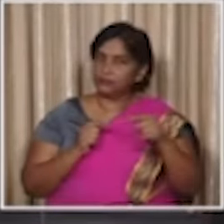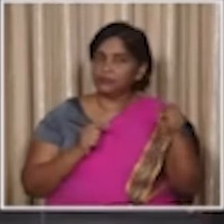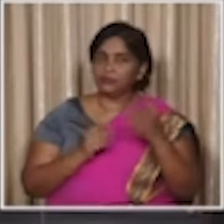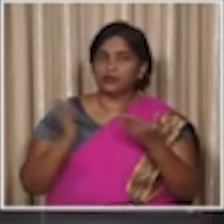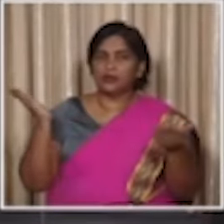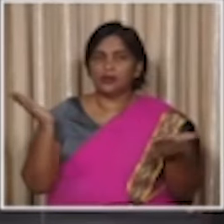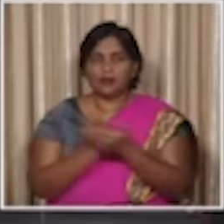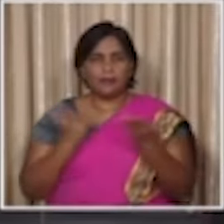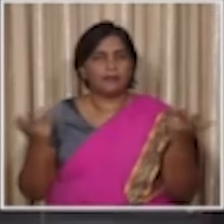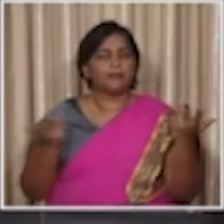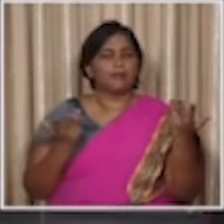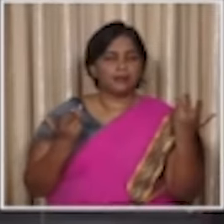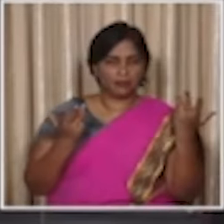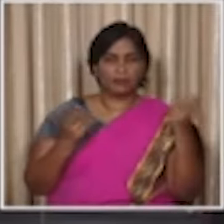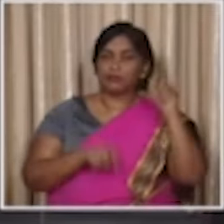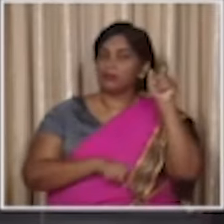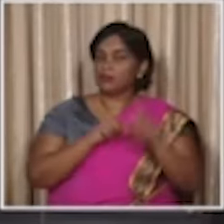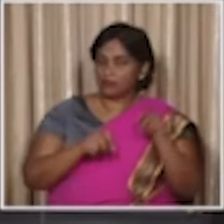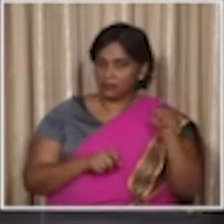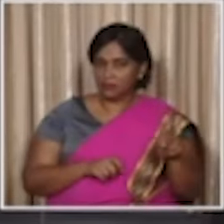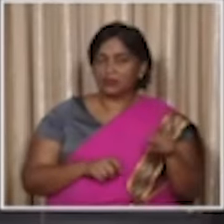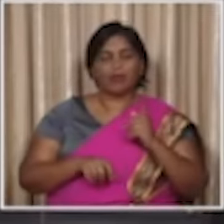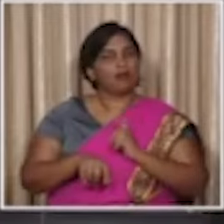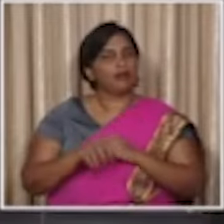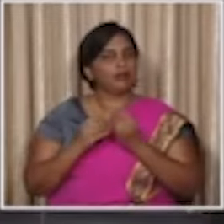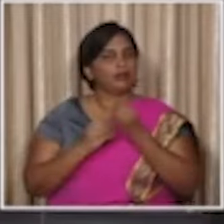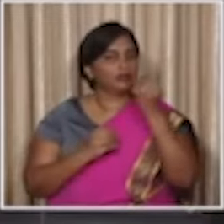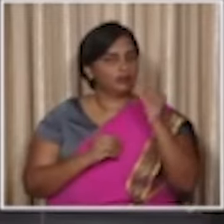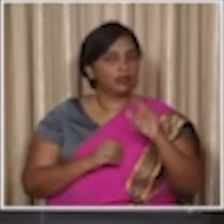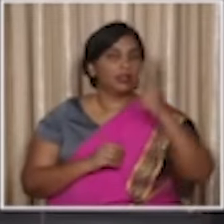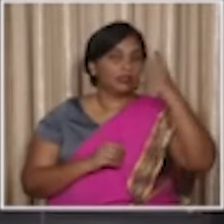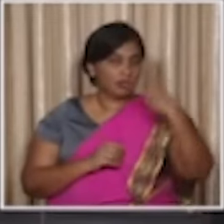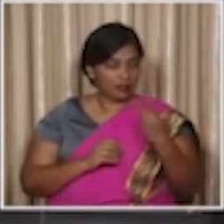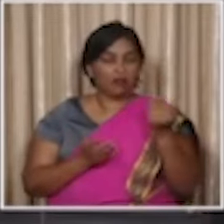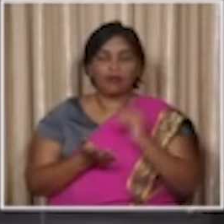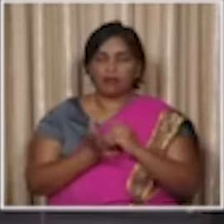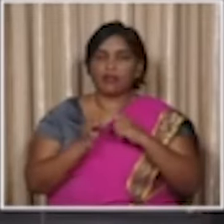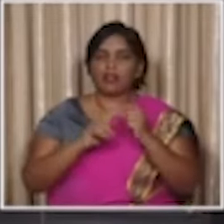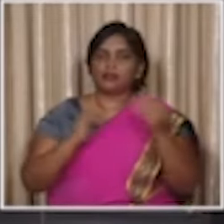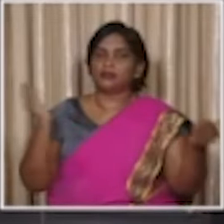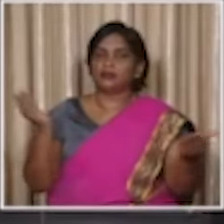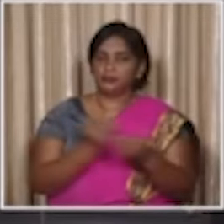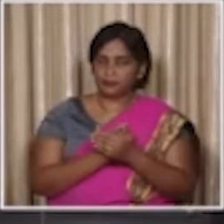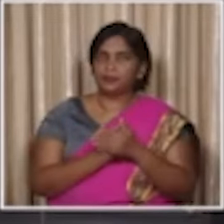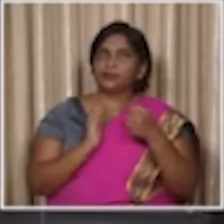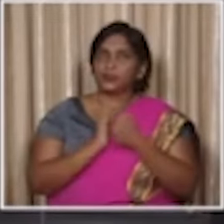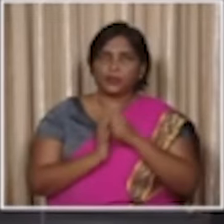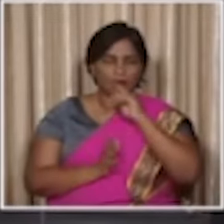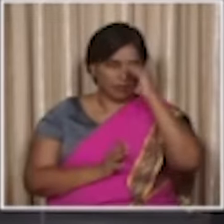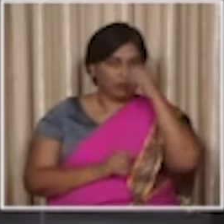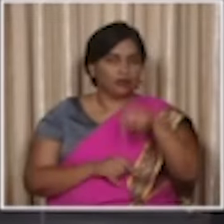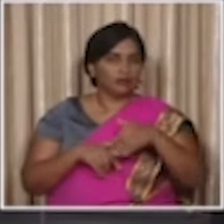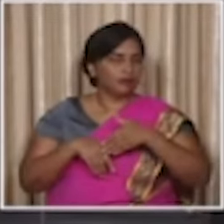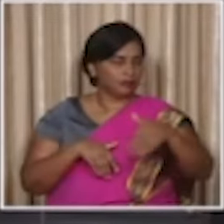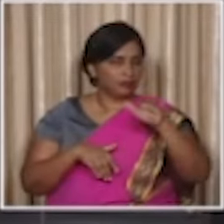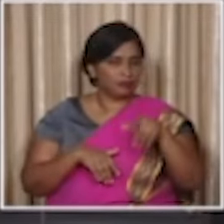බැරි වෙච්ච අයට අවස්ථාව දීලා තියෙනවා දෙවෙනි වටේ ඉල්ලුම් කරන්න. එතකොට ගරු කතානායකතුමනි මේ